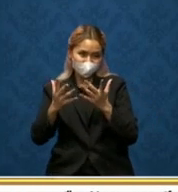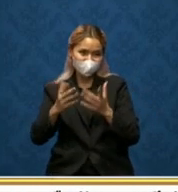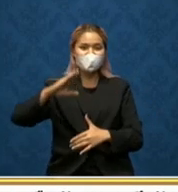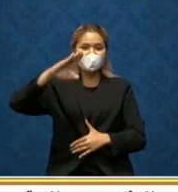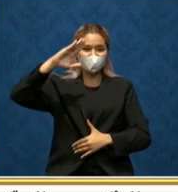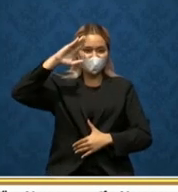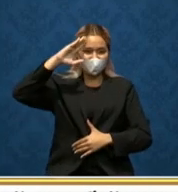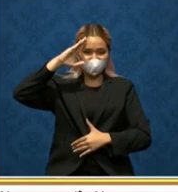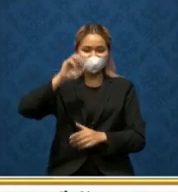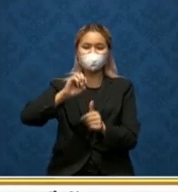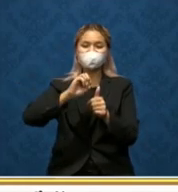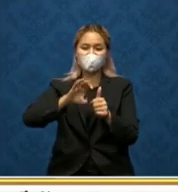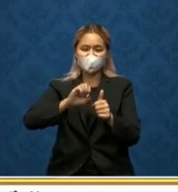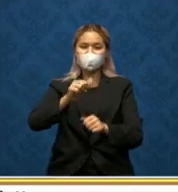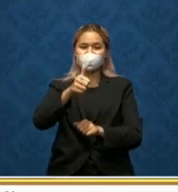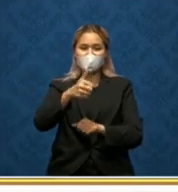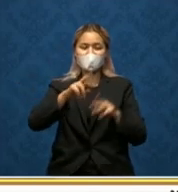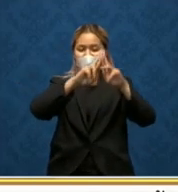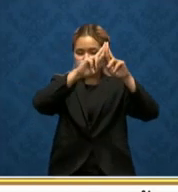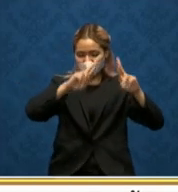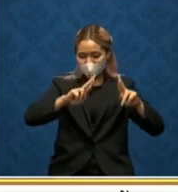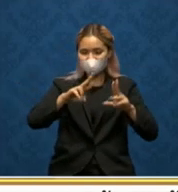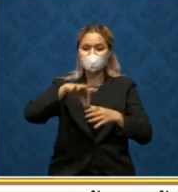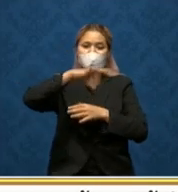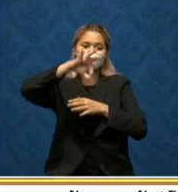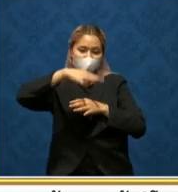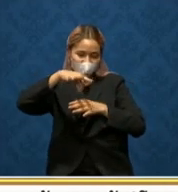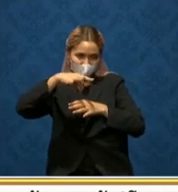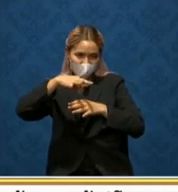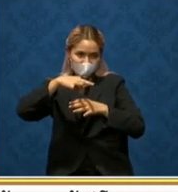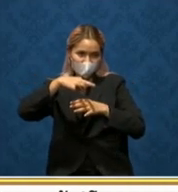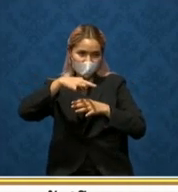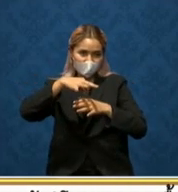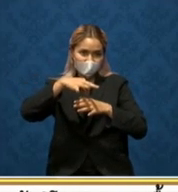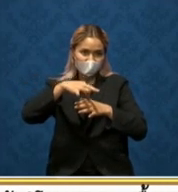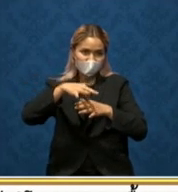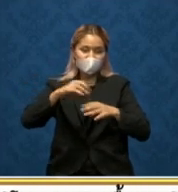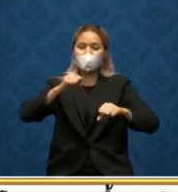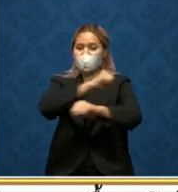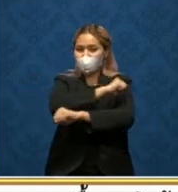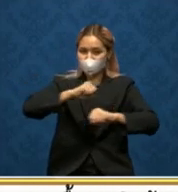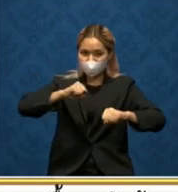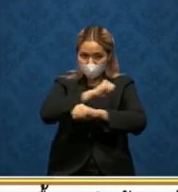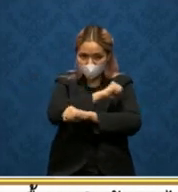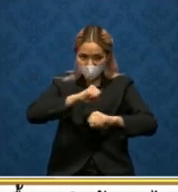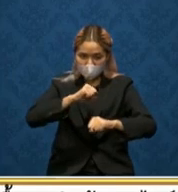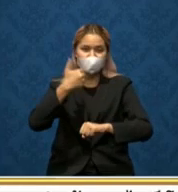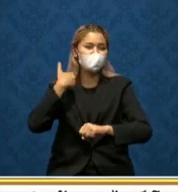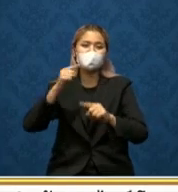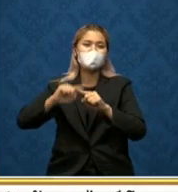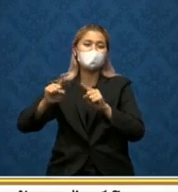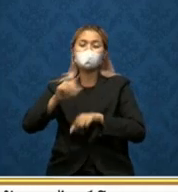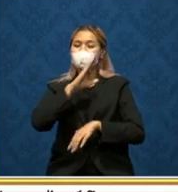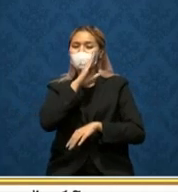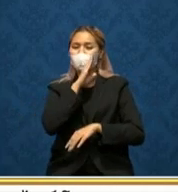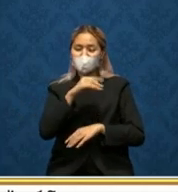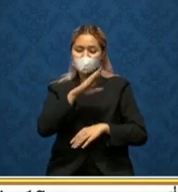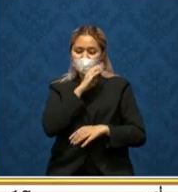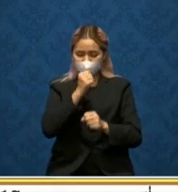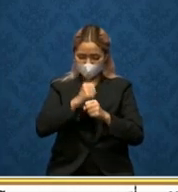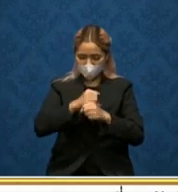ทบกเมีทั้งร้านอาหารร้านกาแฟมีชาไข่มุกมีฟิตเนสสารพัดครับถ้าตกเย็นท่านยังรู้สึก